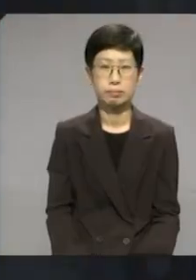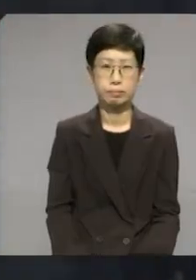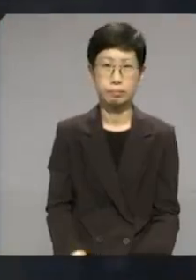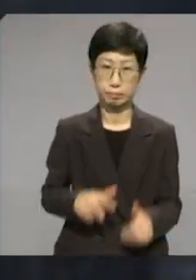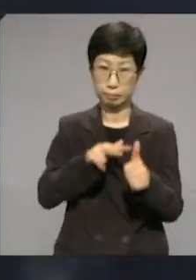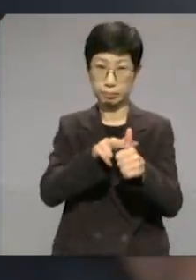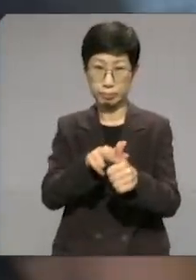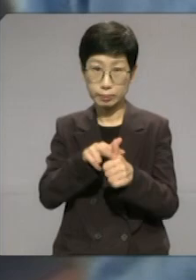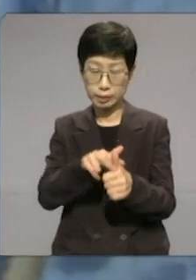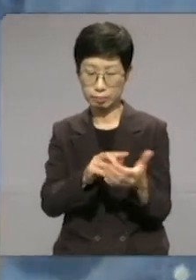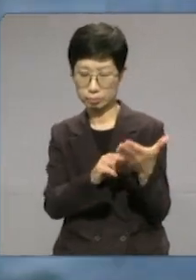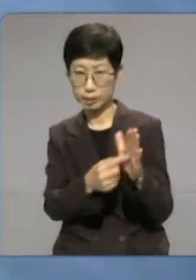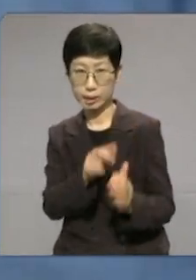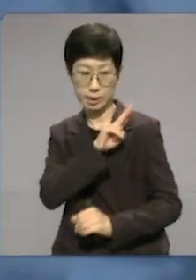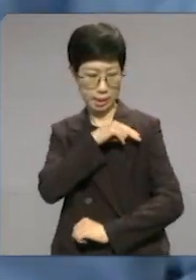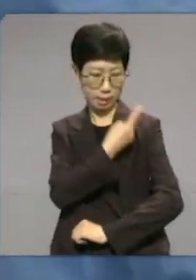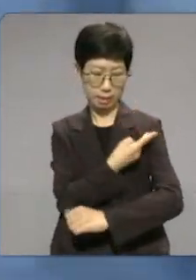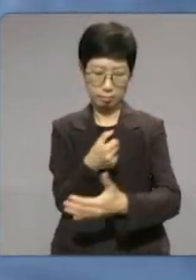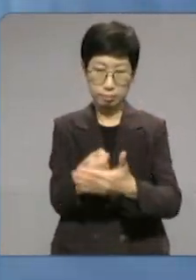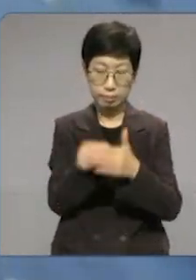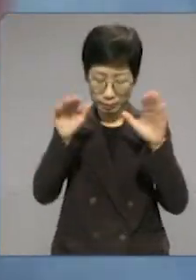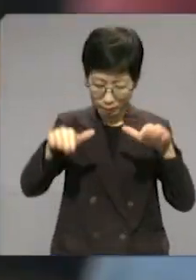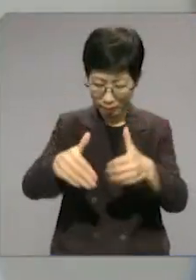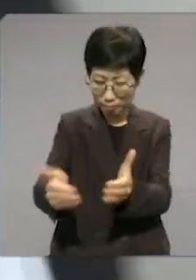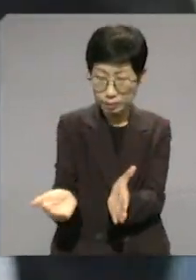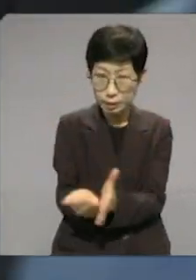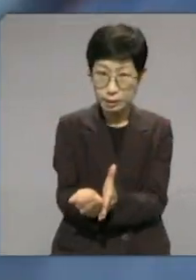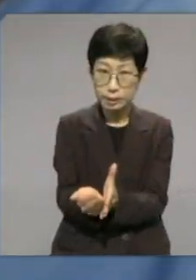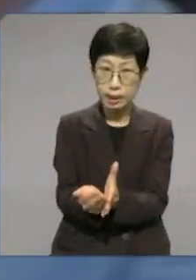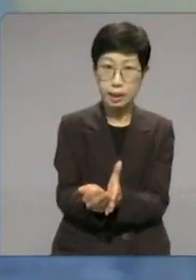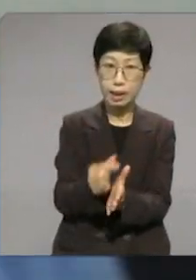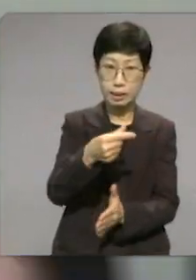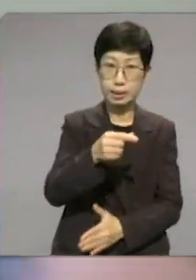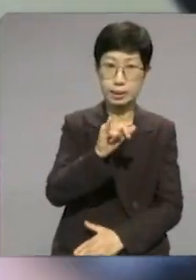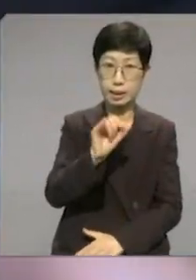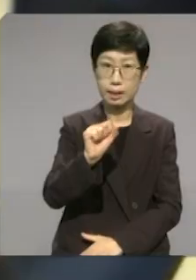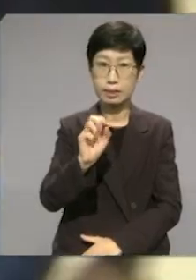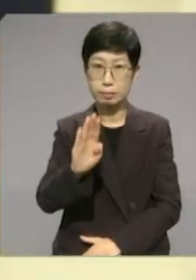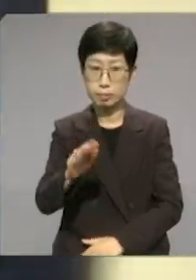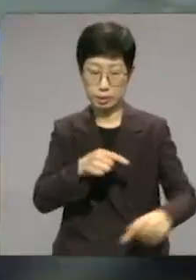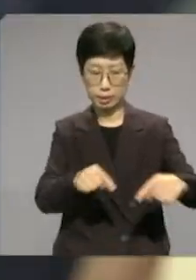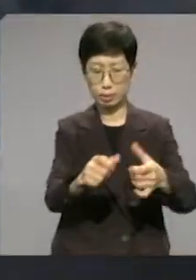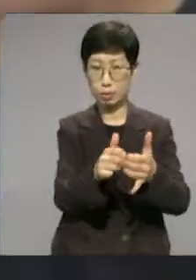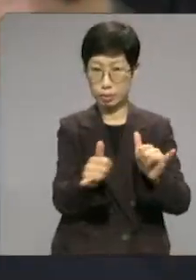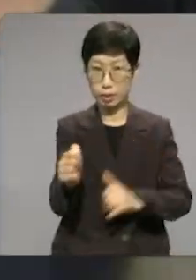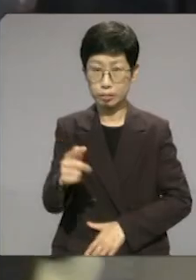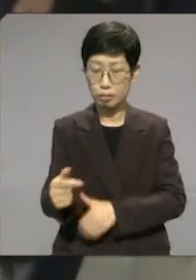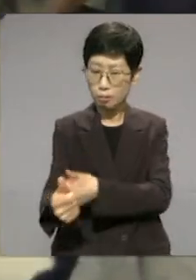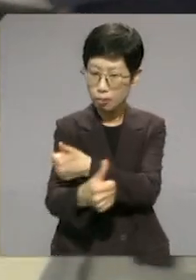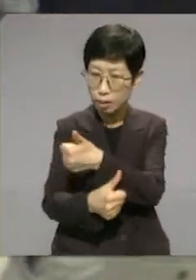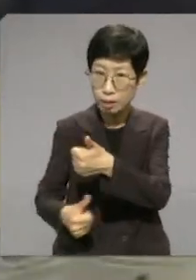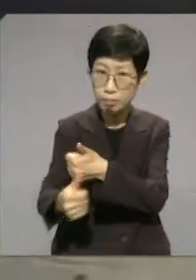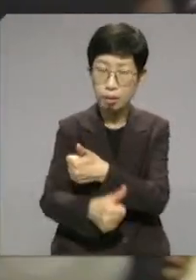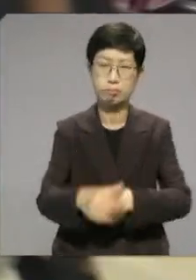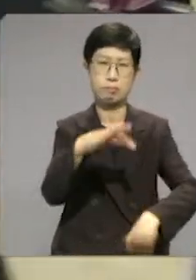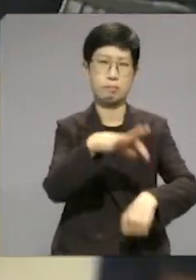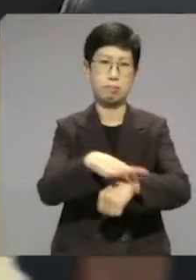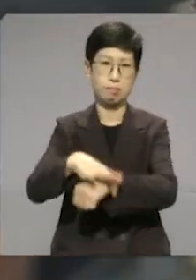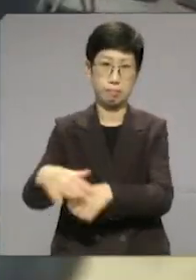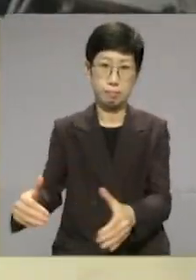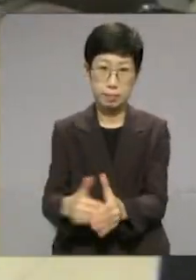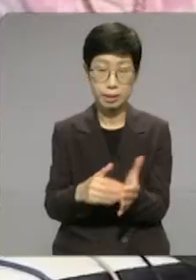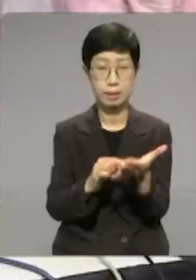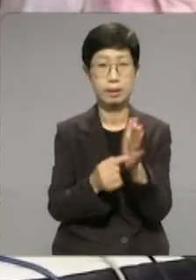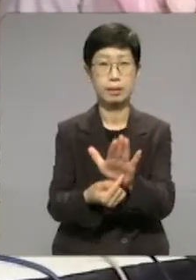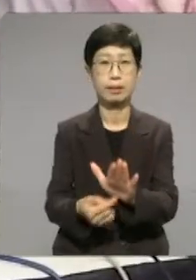말레이시아 당국이 이단으로 규정된 이슬람계 단체 GISB의 지도자 나시루딘 알리와 간부들 등을 대거 검거했다고